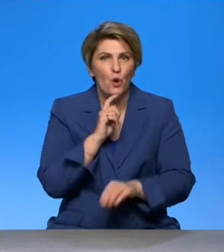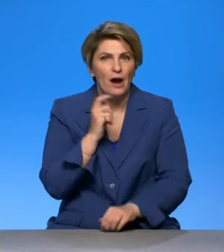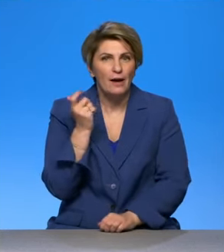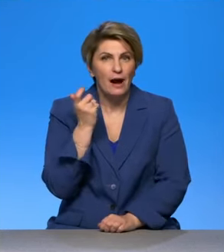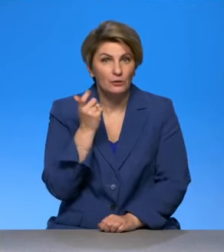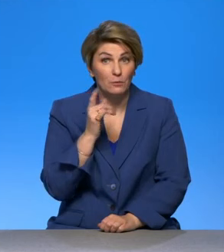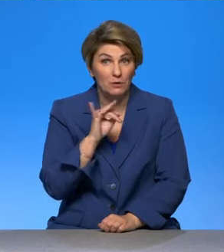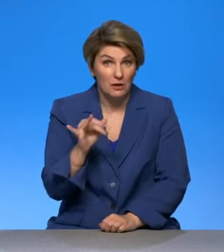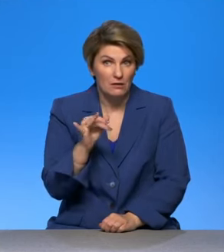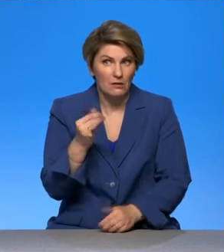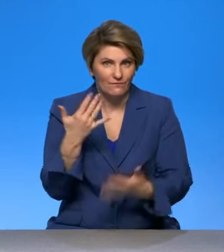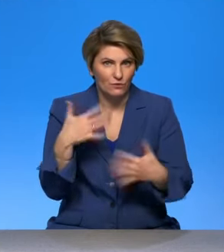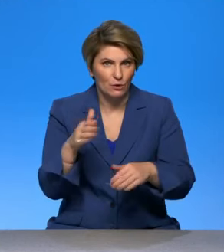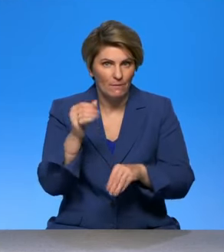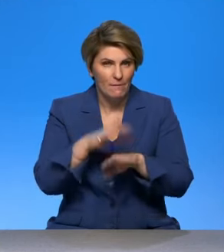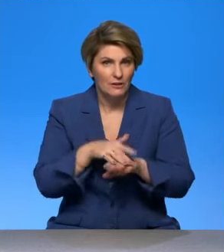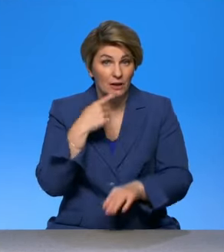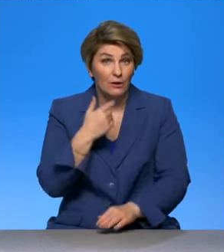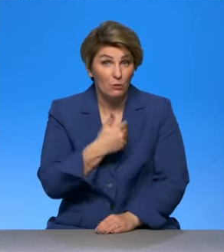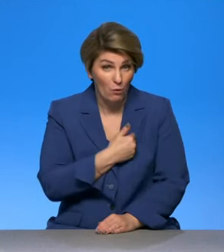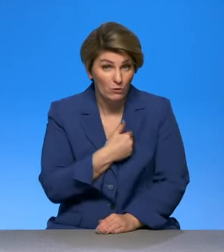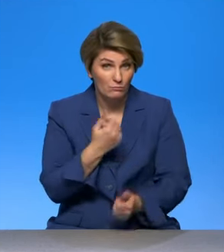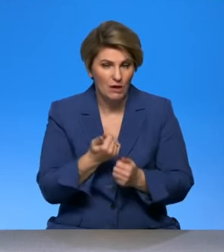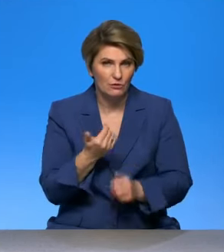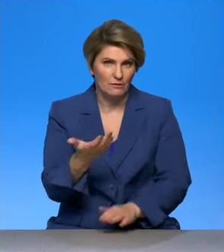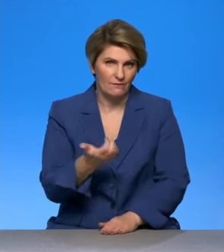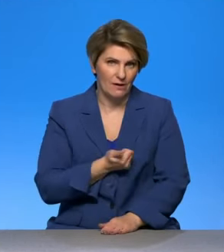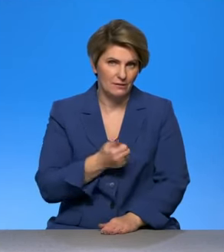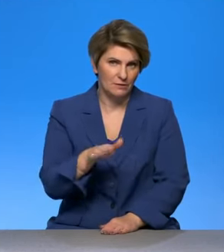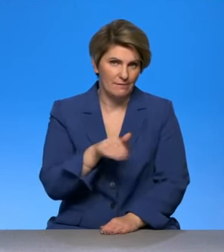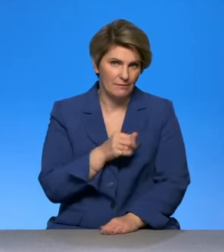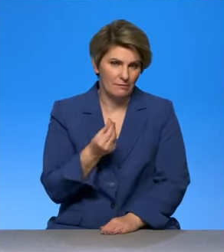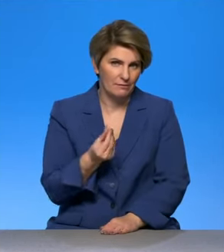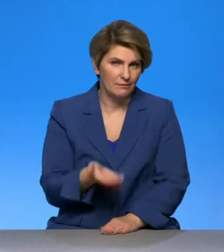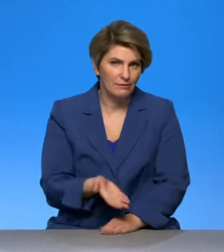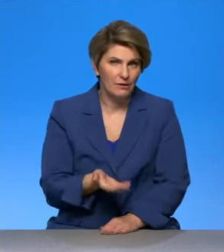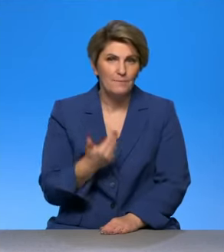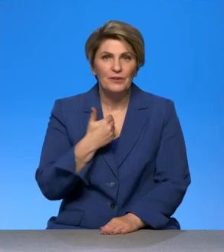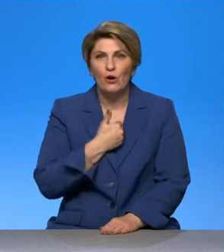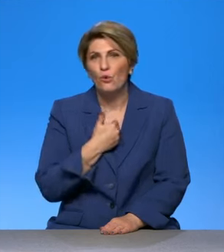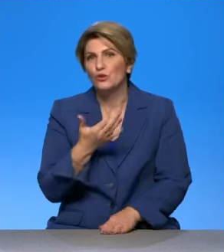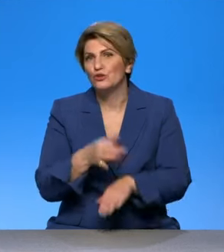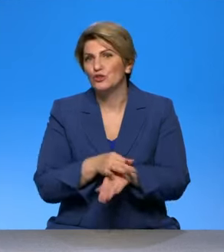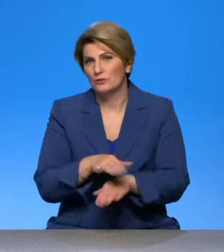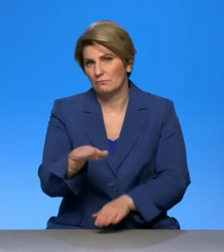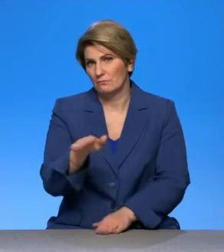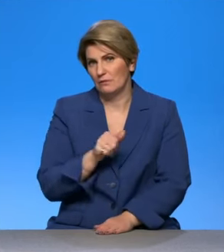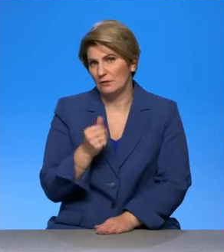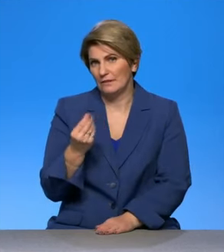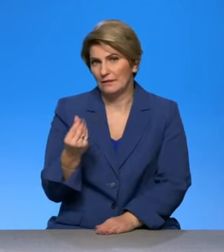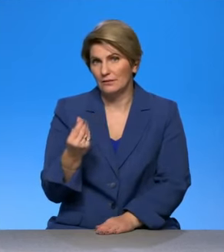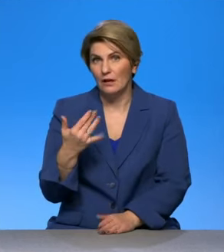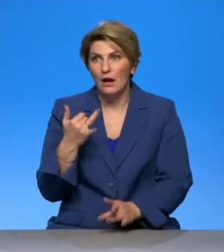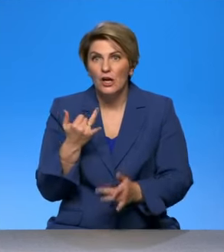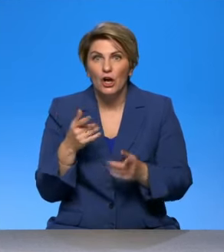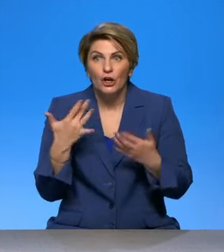машину, пожалуйста, бери в кредит. Хочешь квартиру, бери в кредит. Хочешь самолет, я условно, бери в кредит. Хочешь часы и так далее. И, конечно, мы, елки-палки,